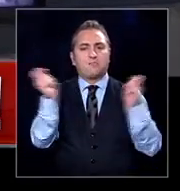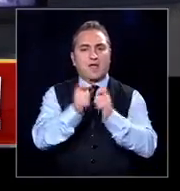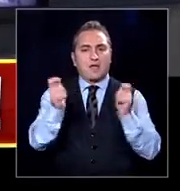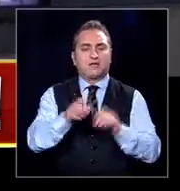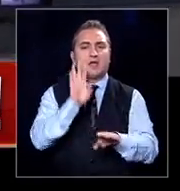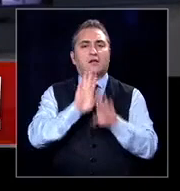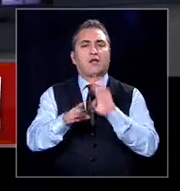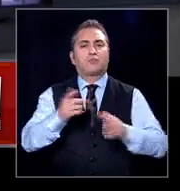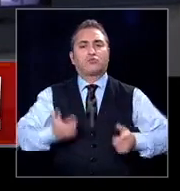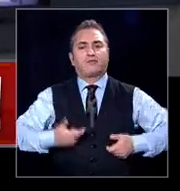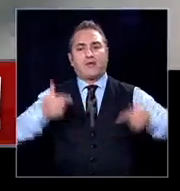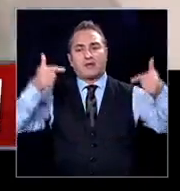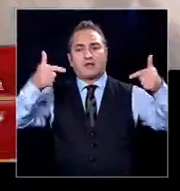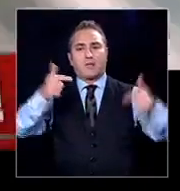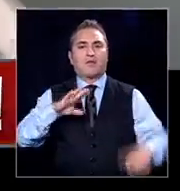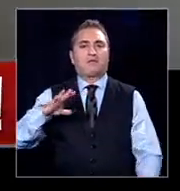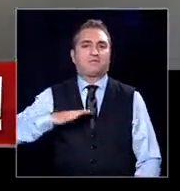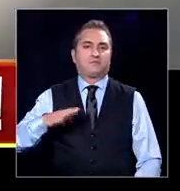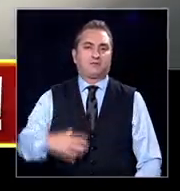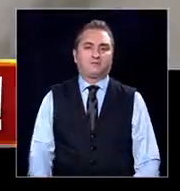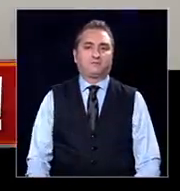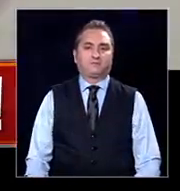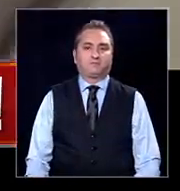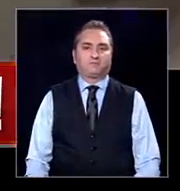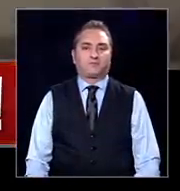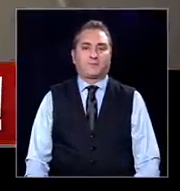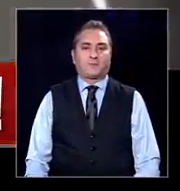kapısında güvenlik kameraları vardı.